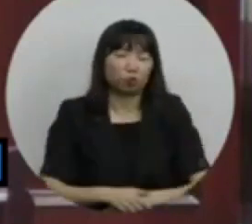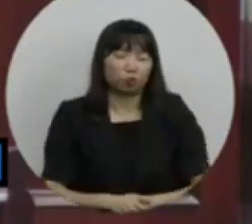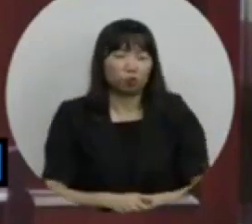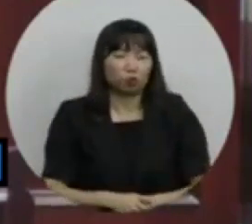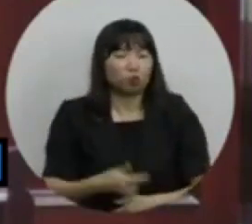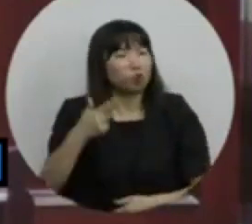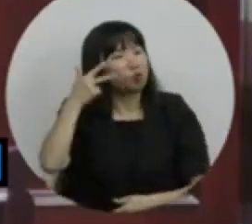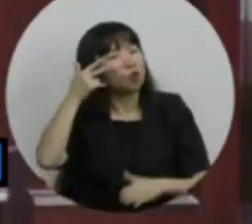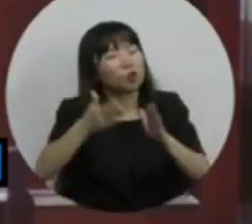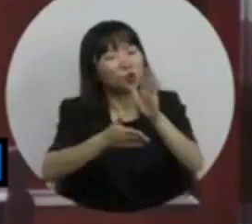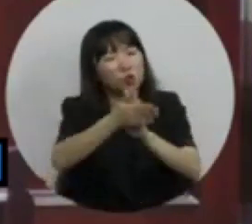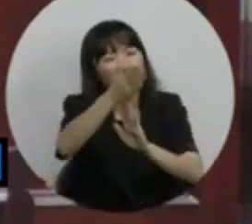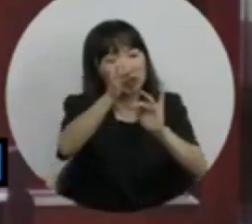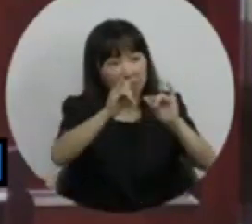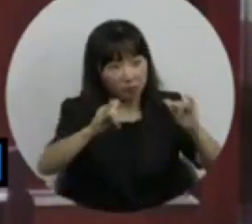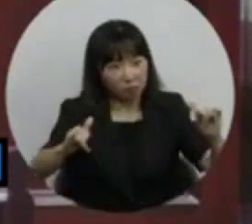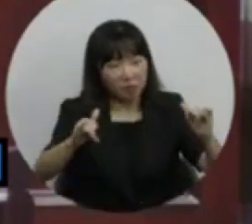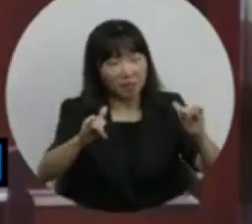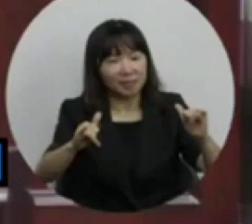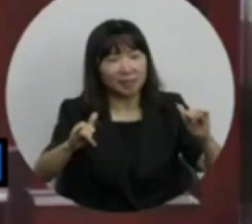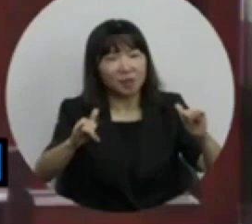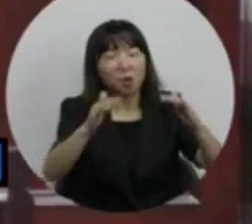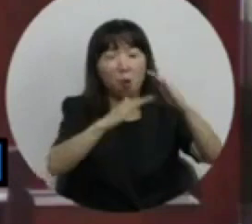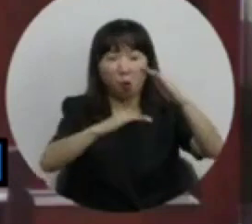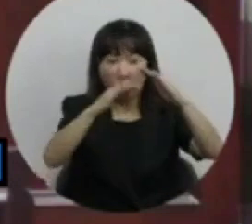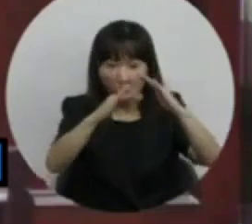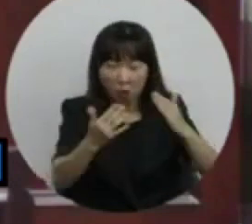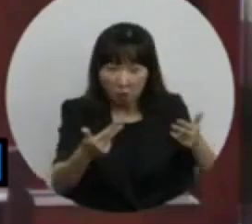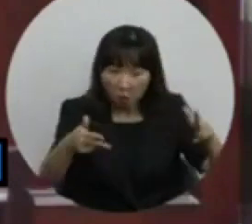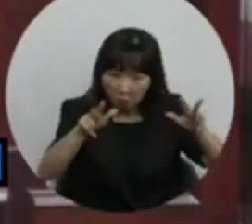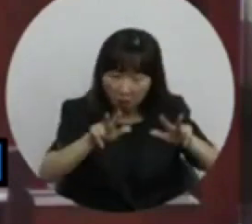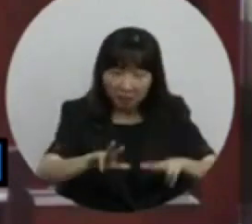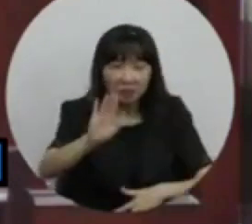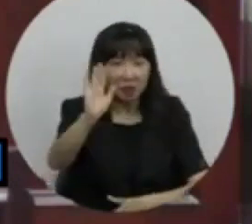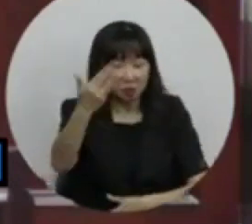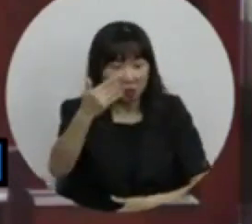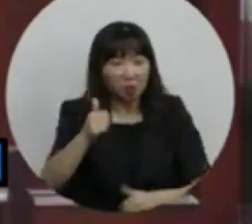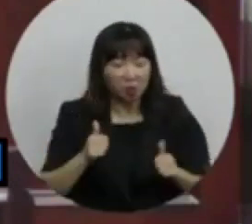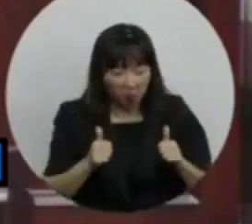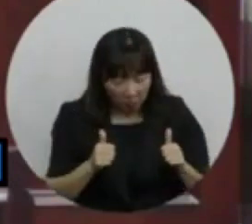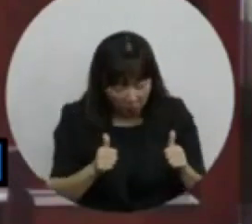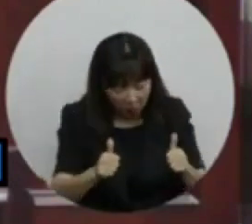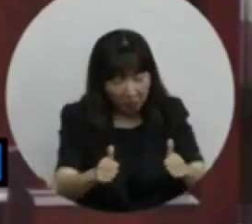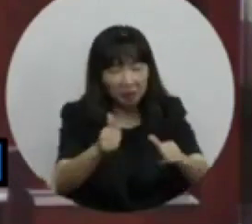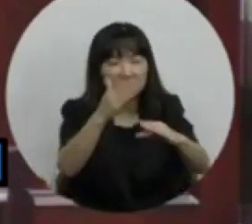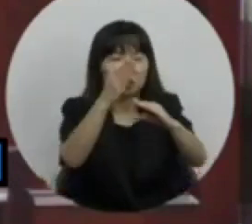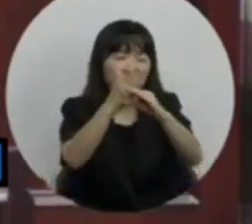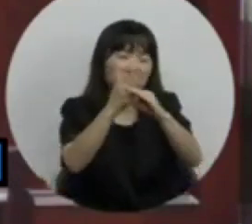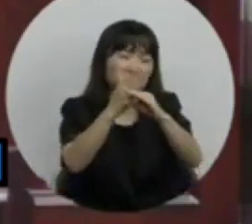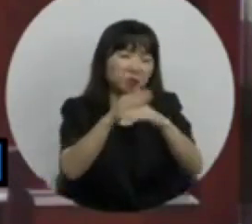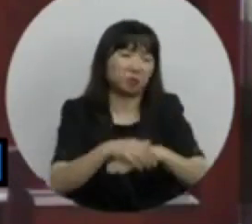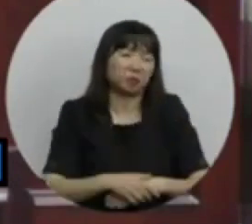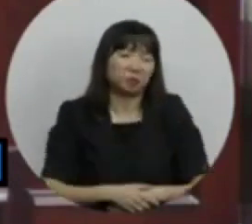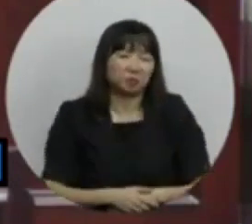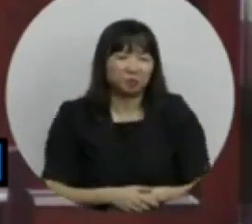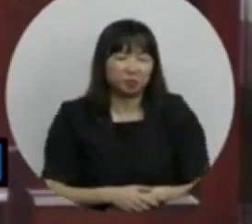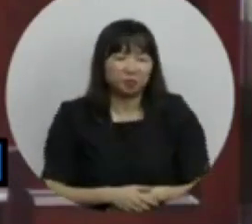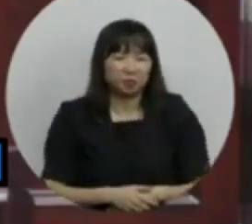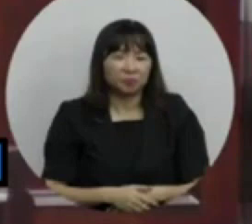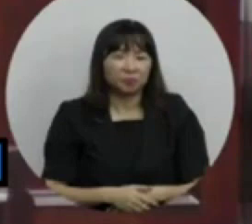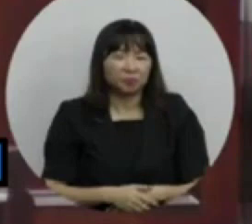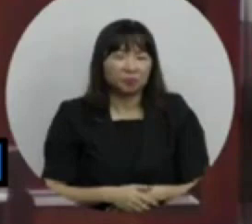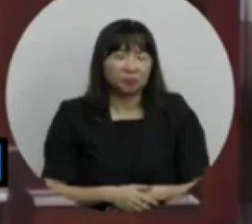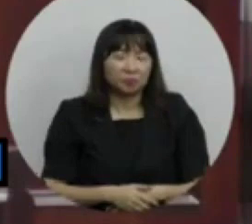명실상부한 여주시민 공원이 되도록 추진하겠습니다. 사랑하고 존경하는 12만 여주시민 여러분,